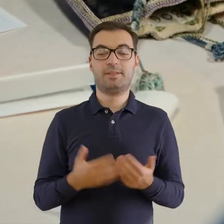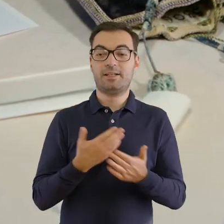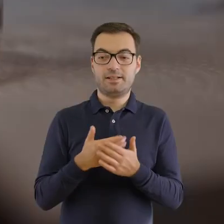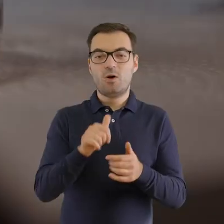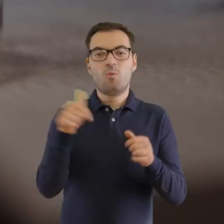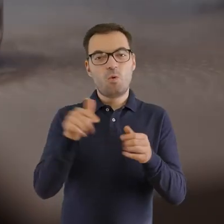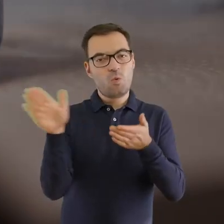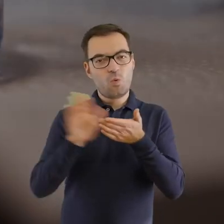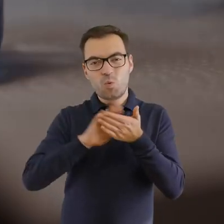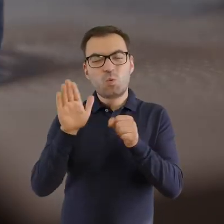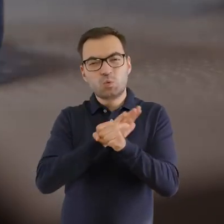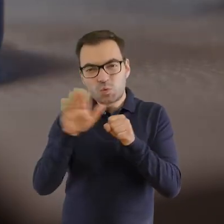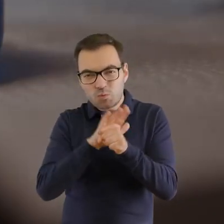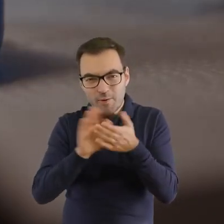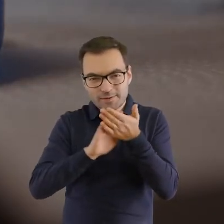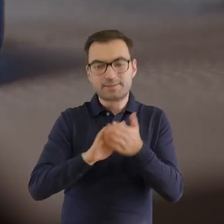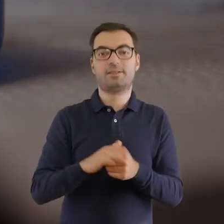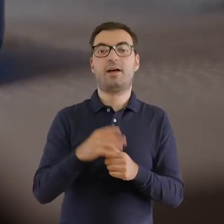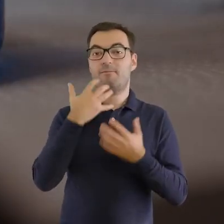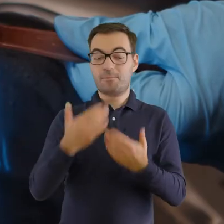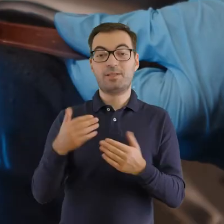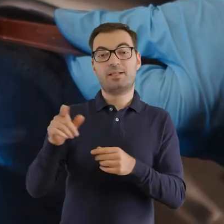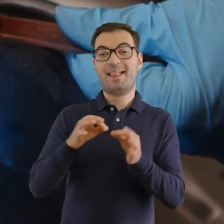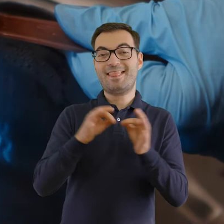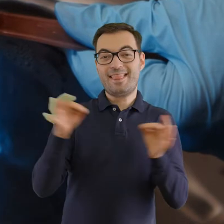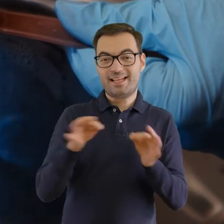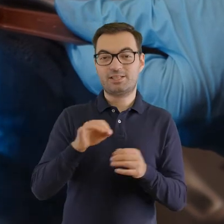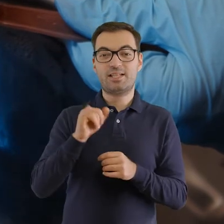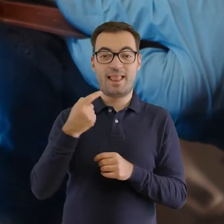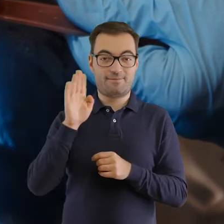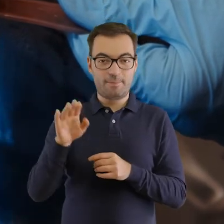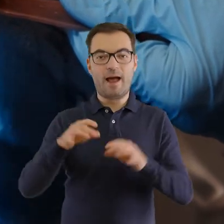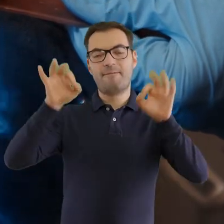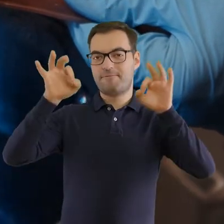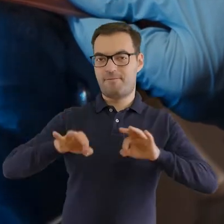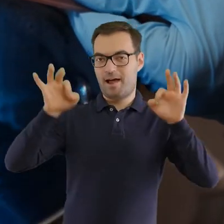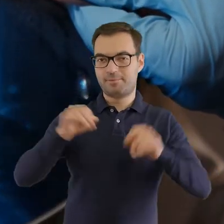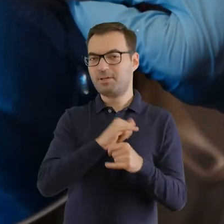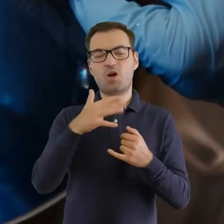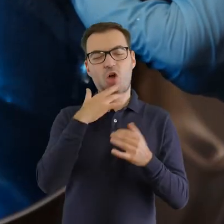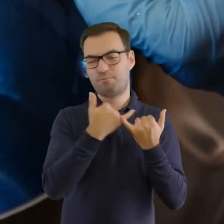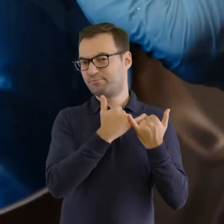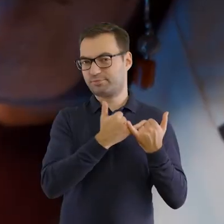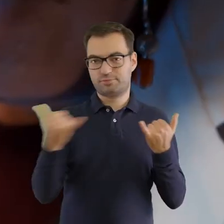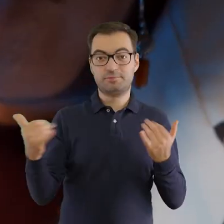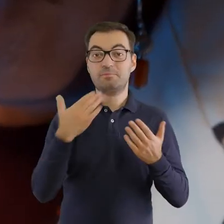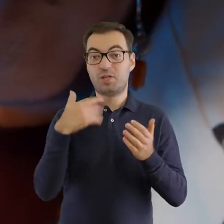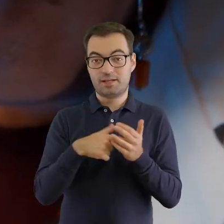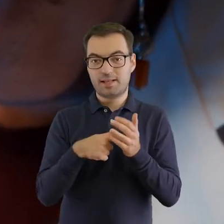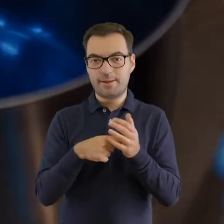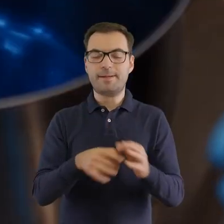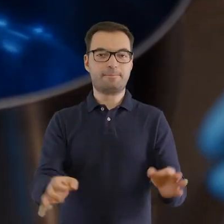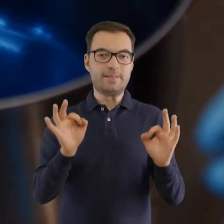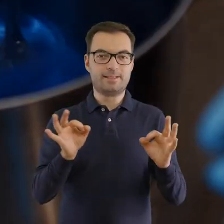Do wykonania uzupełnień używane były nici jedwabne, odpowiednio ufarbowane na wiele odcieni, tak